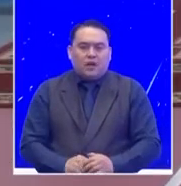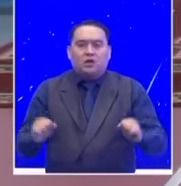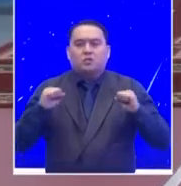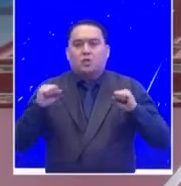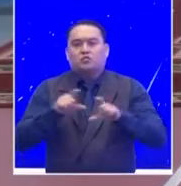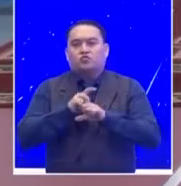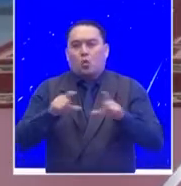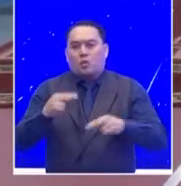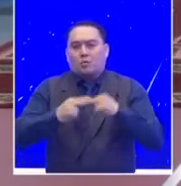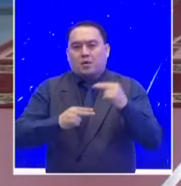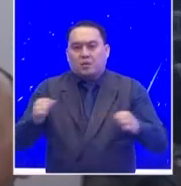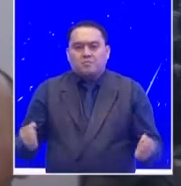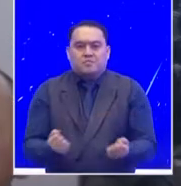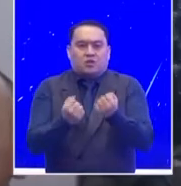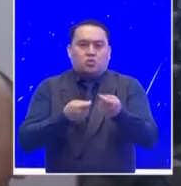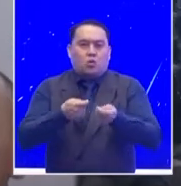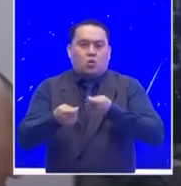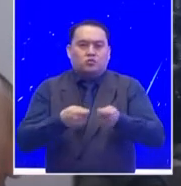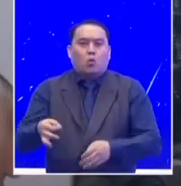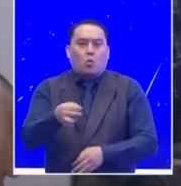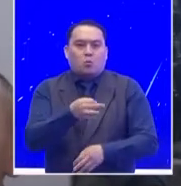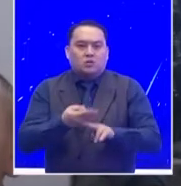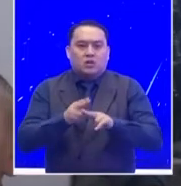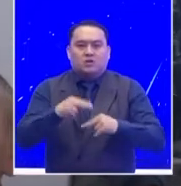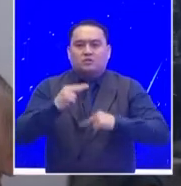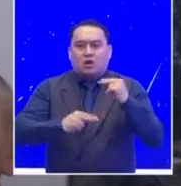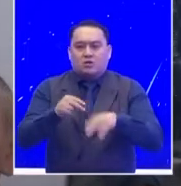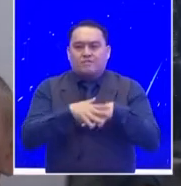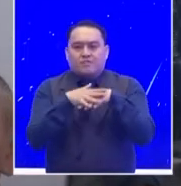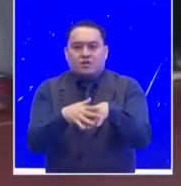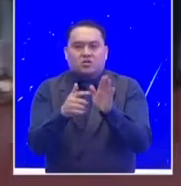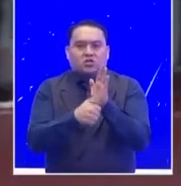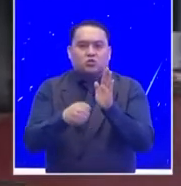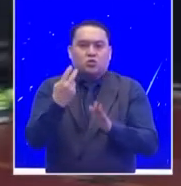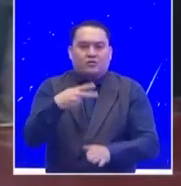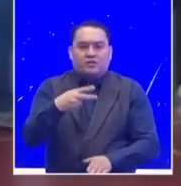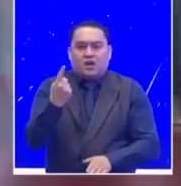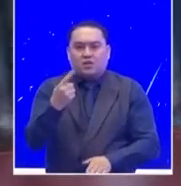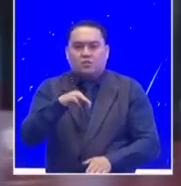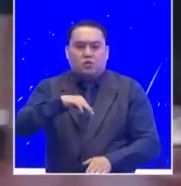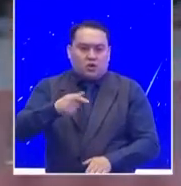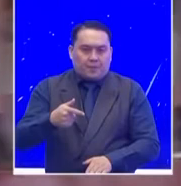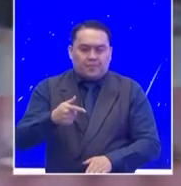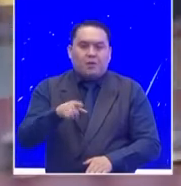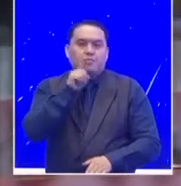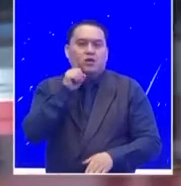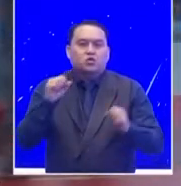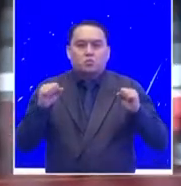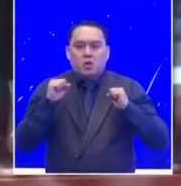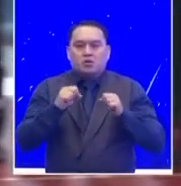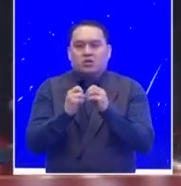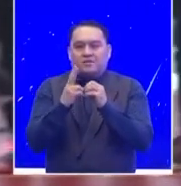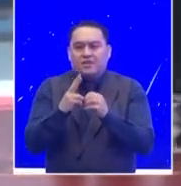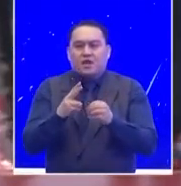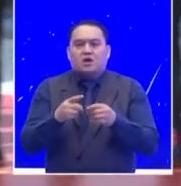Спортивная школа построена при поддержке руководства области. На ее строительство было выделено 621 миллион тенге. Молодые спортсмены из